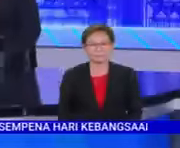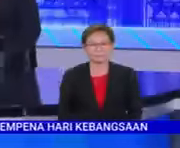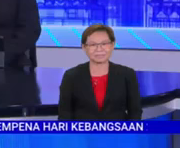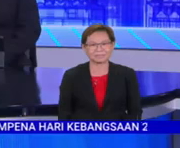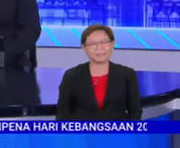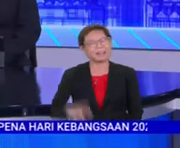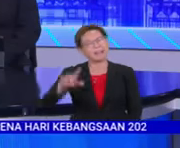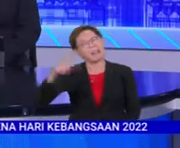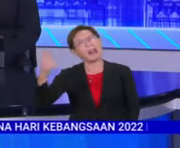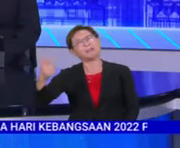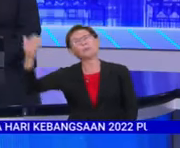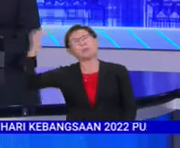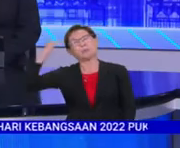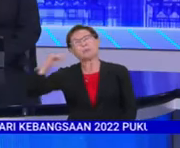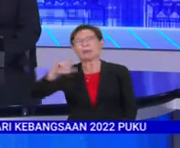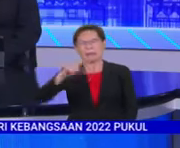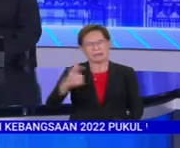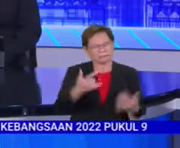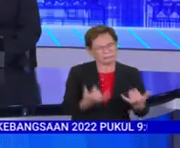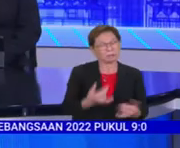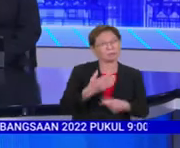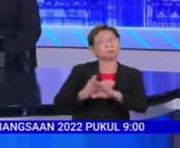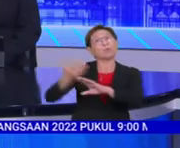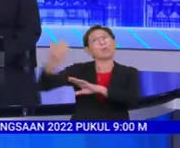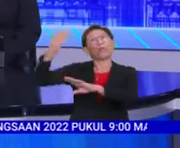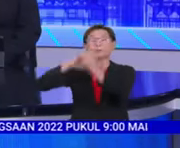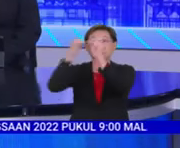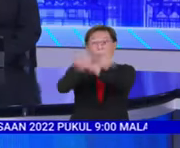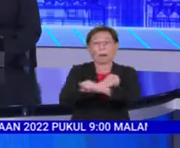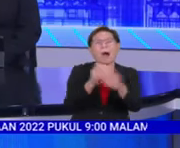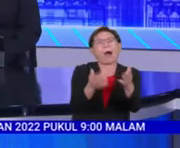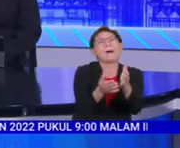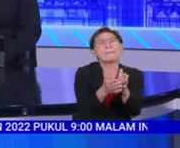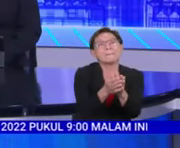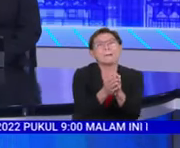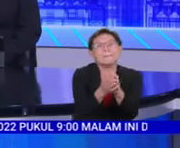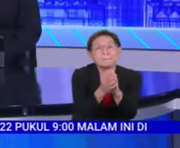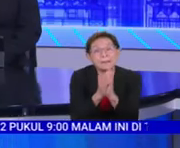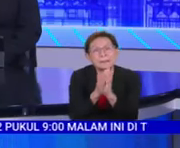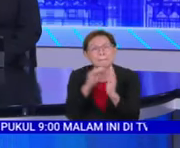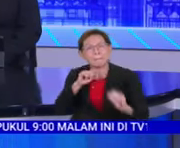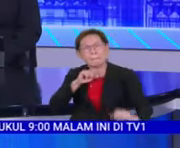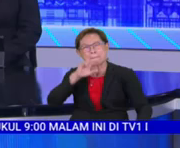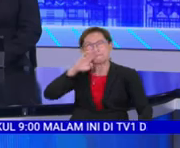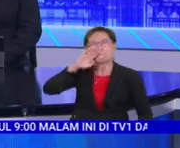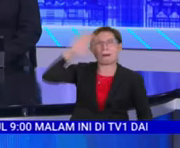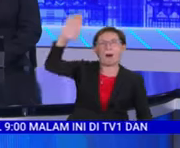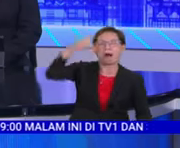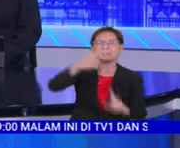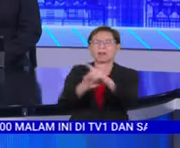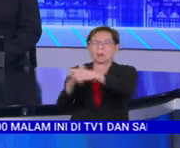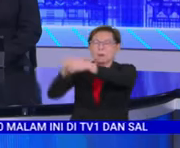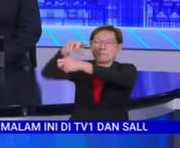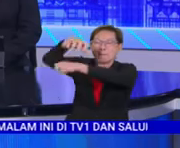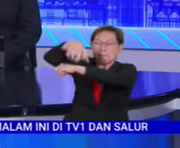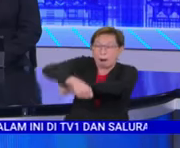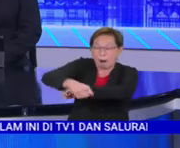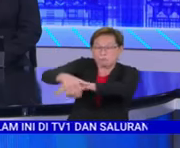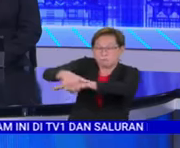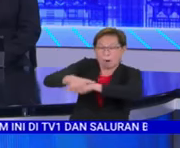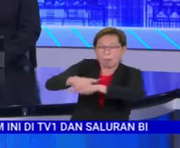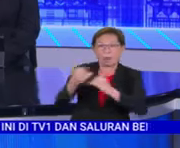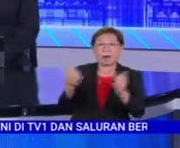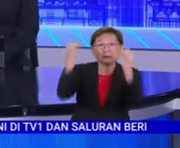Lain dahulu, lain sekarang. Kalau dahulu cabarannya adalah menuntut kemerdekaan daripada penjajah, sekarang cabaran yang